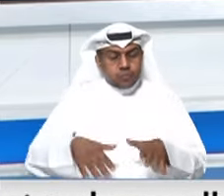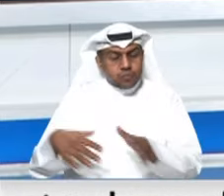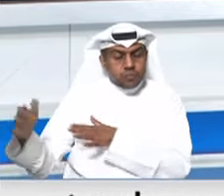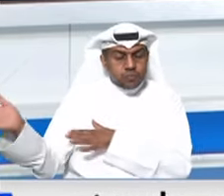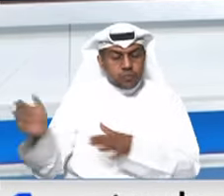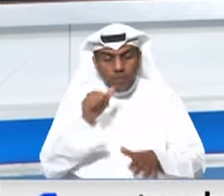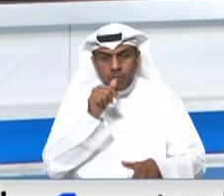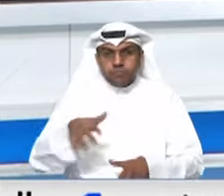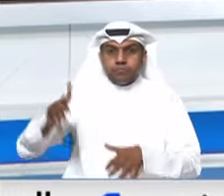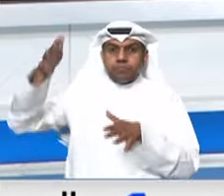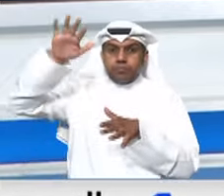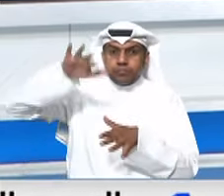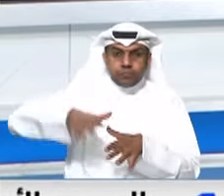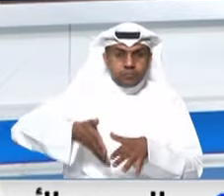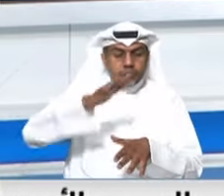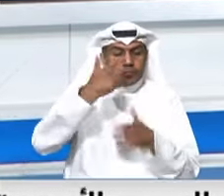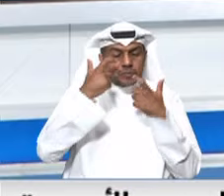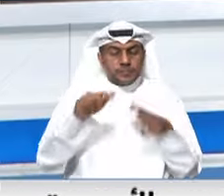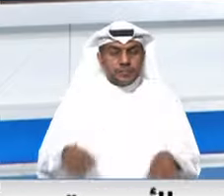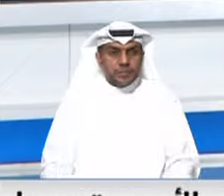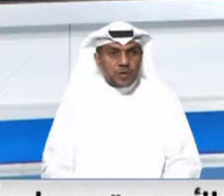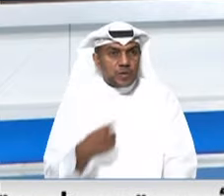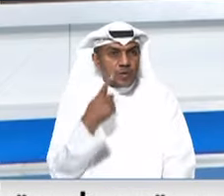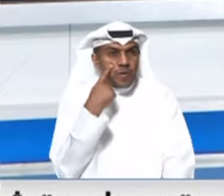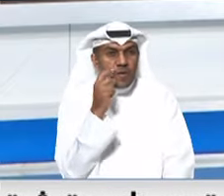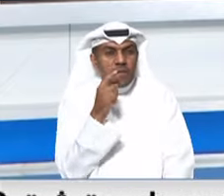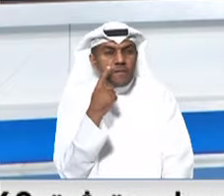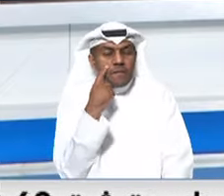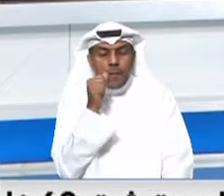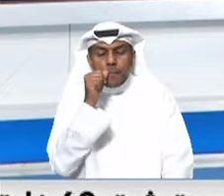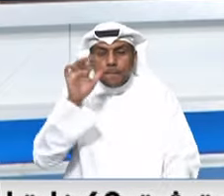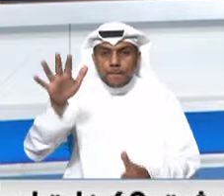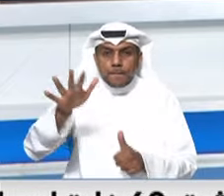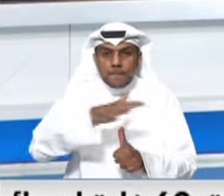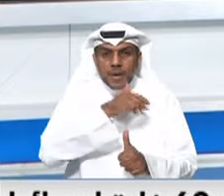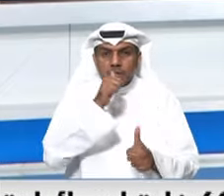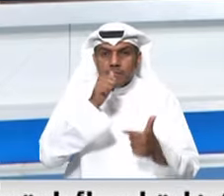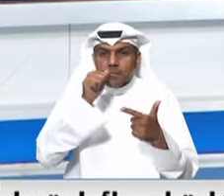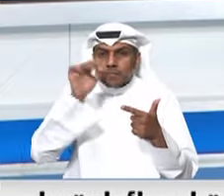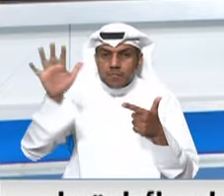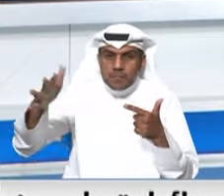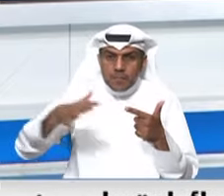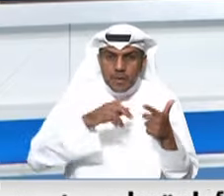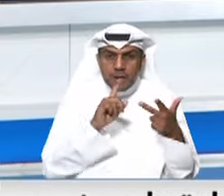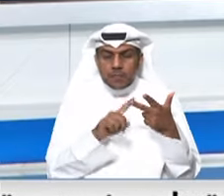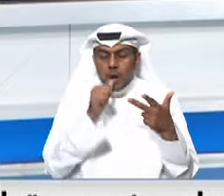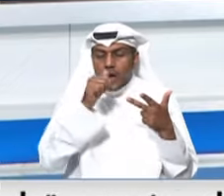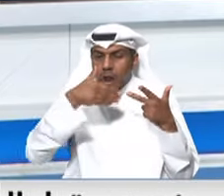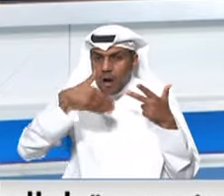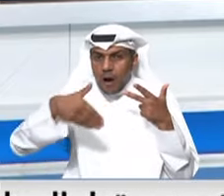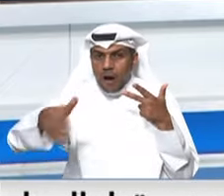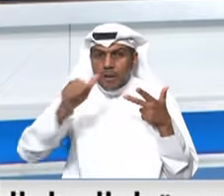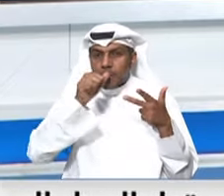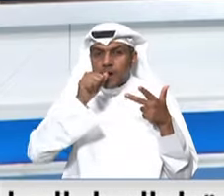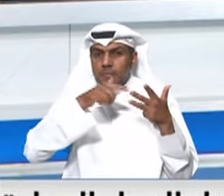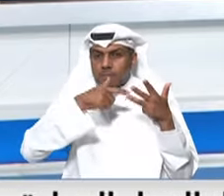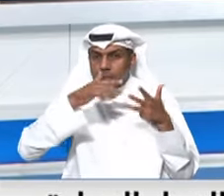باذن الله المد الاول الساعه 6:43 دقيقه صباحا والمد الثاني الساعه 4 و49 دقيقه مساء والجزر الاول الساعه